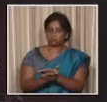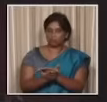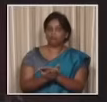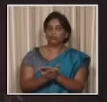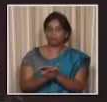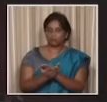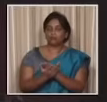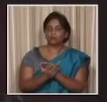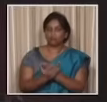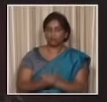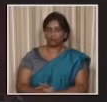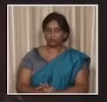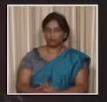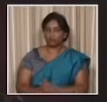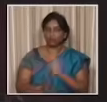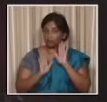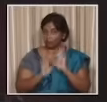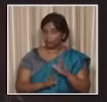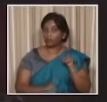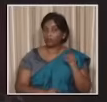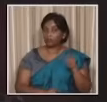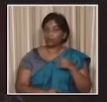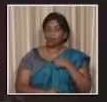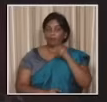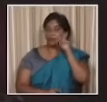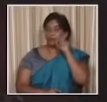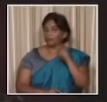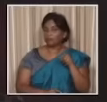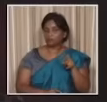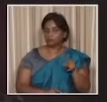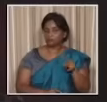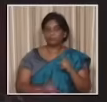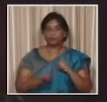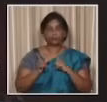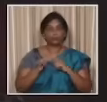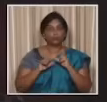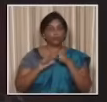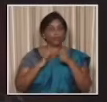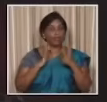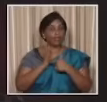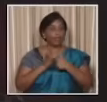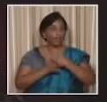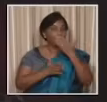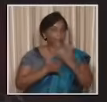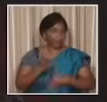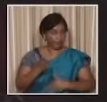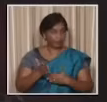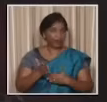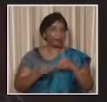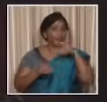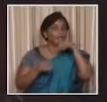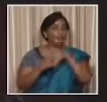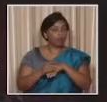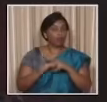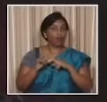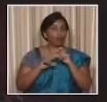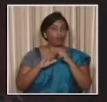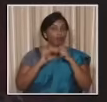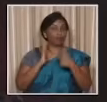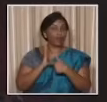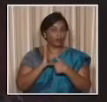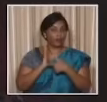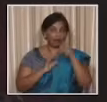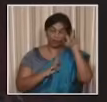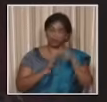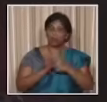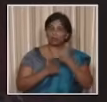කරනවා සභාගත කරනවා. එතකොට බලන්න දැන් විගණන වාර්තාවක් කියලා වාර්තාවක් අභ්‍යන්තර